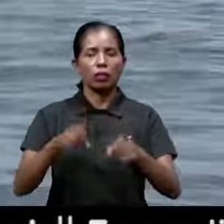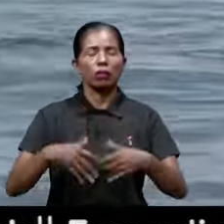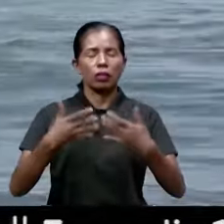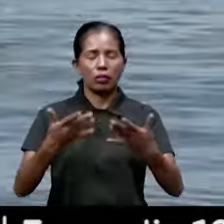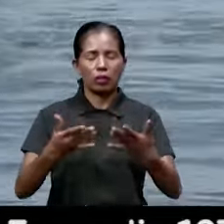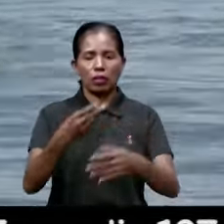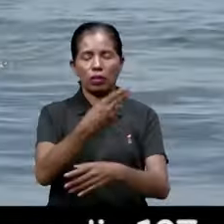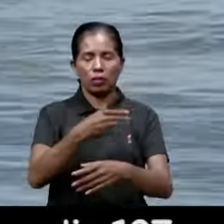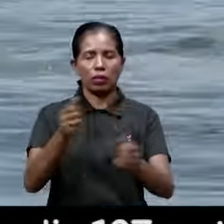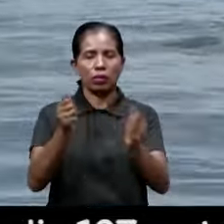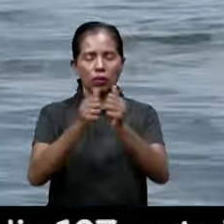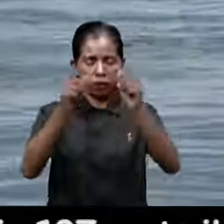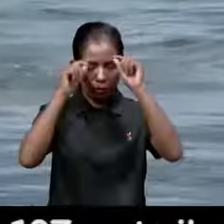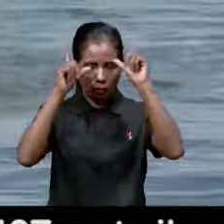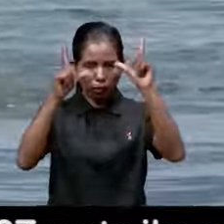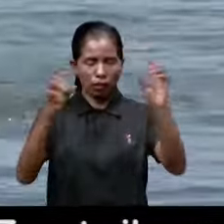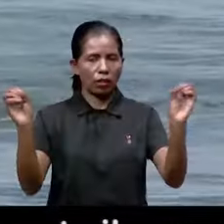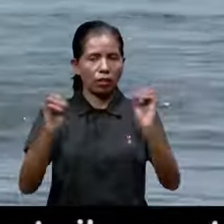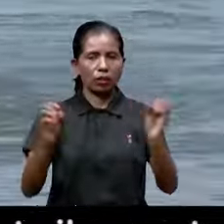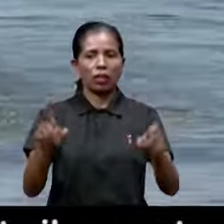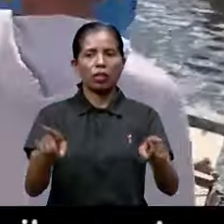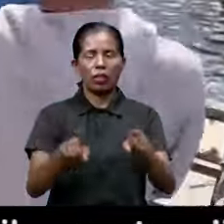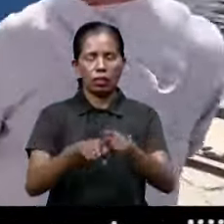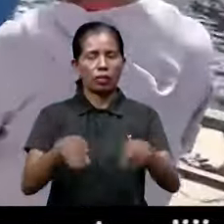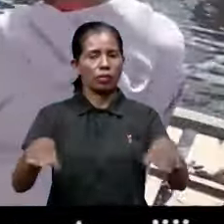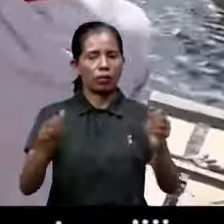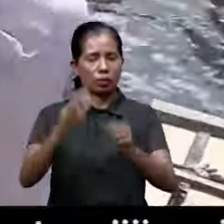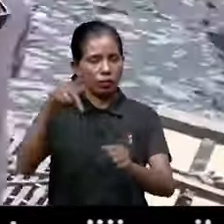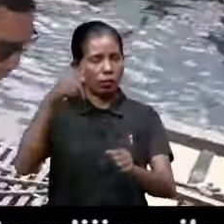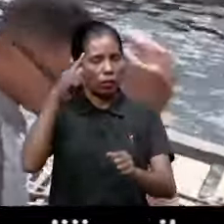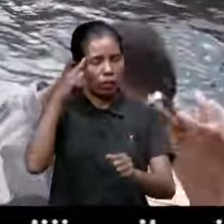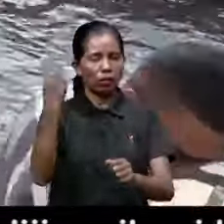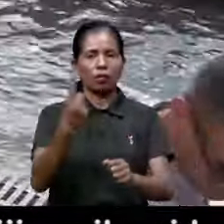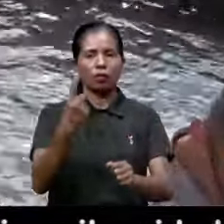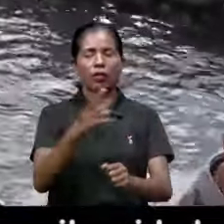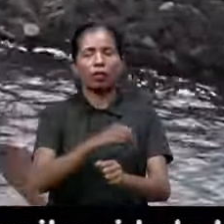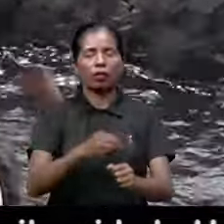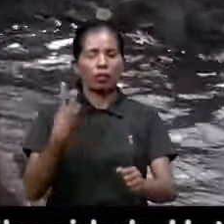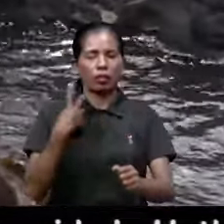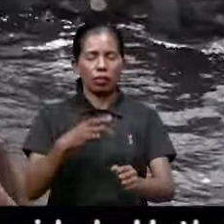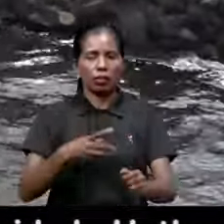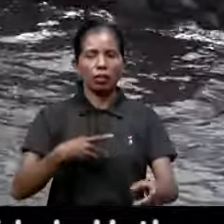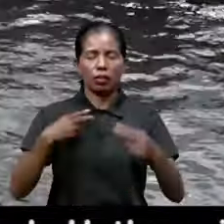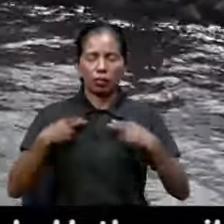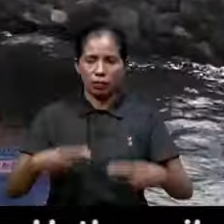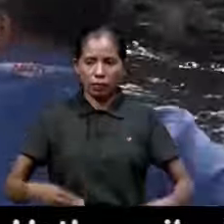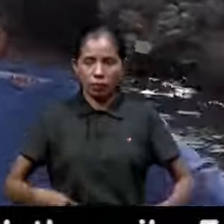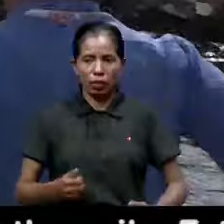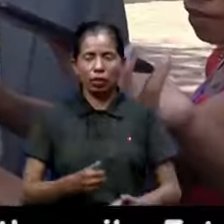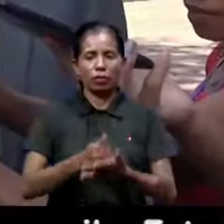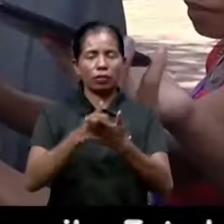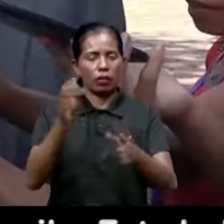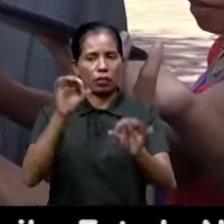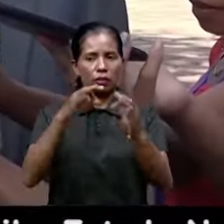Indonesia Timor l itu bukan hanya hubungan bilateral politik saja kemanusiaan persaudaraan kekeluargaan